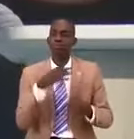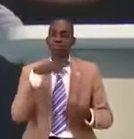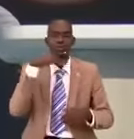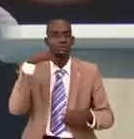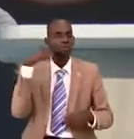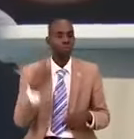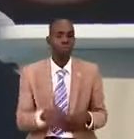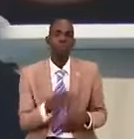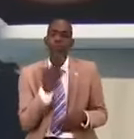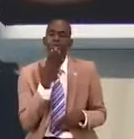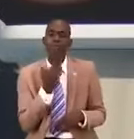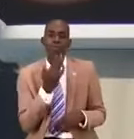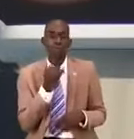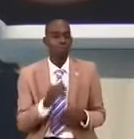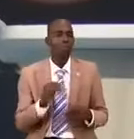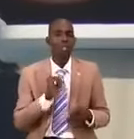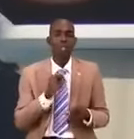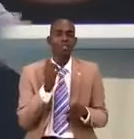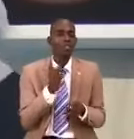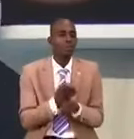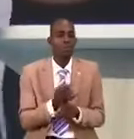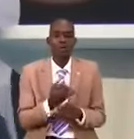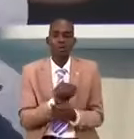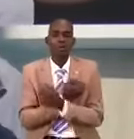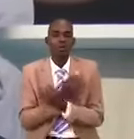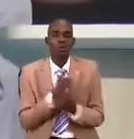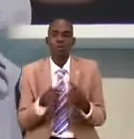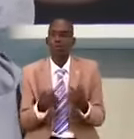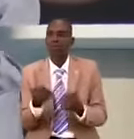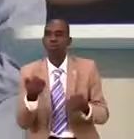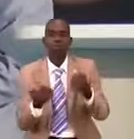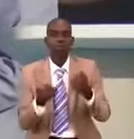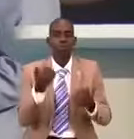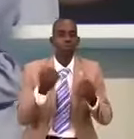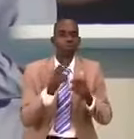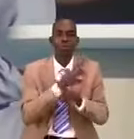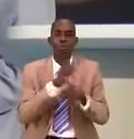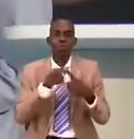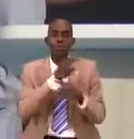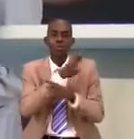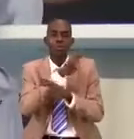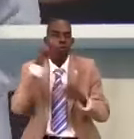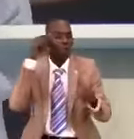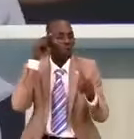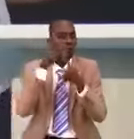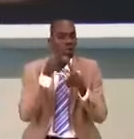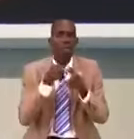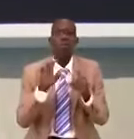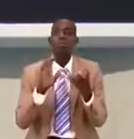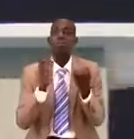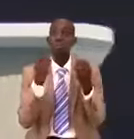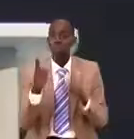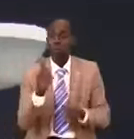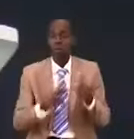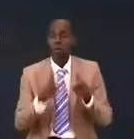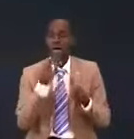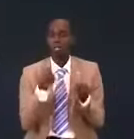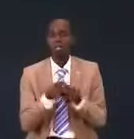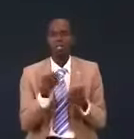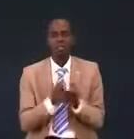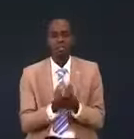ça quel pourquoi vis-tu bon je ne sais pas je vis j'aime vivre seulement pourquoi tu travailles j'aime seulement travailler